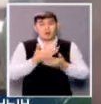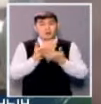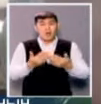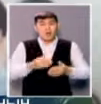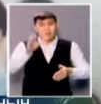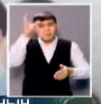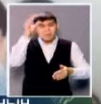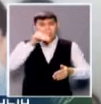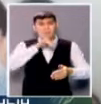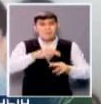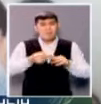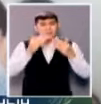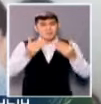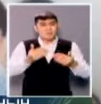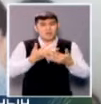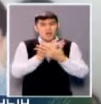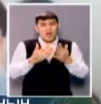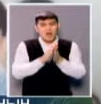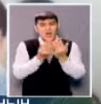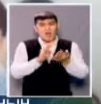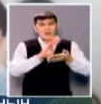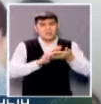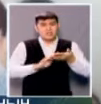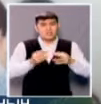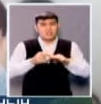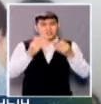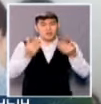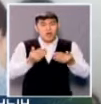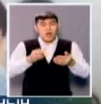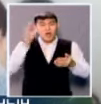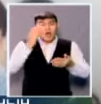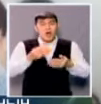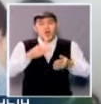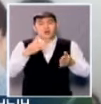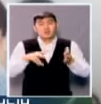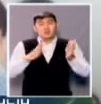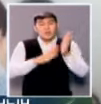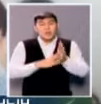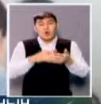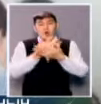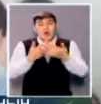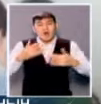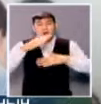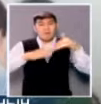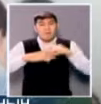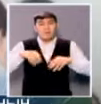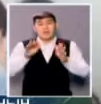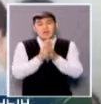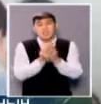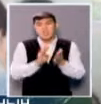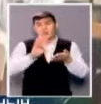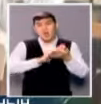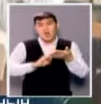Профессор 140 ғылыми методикалық жұмыстың авторы, оның 122-сі ғылыми, ал 29-ы методикалық жұмыс. Одан бөлек 3 еңбегі математика